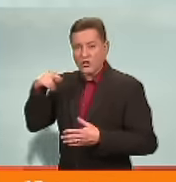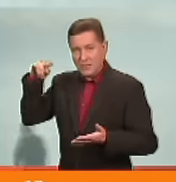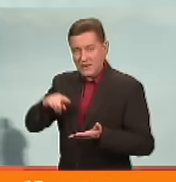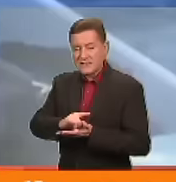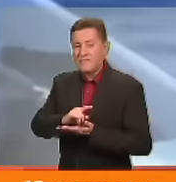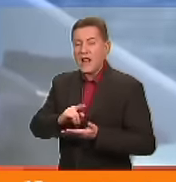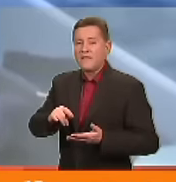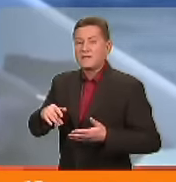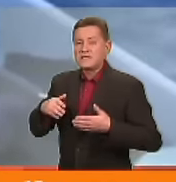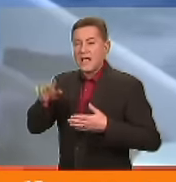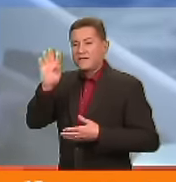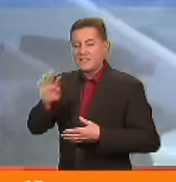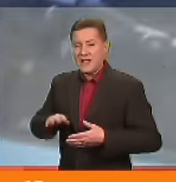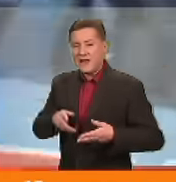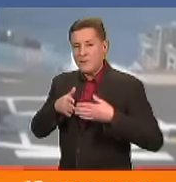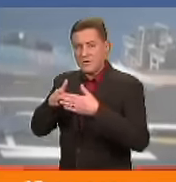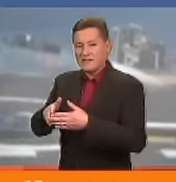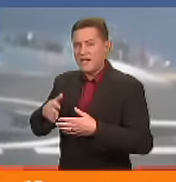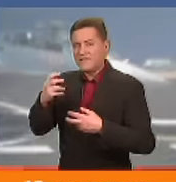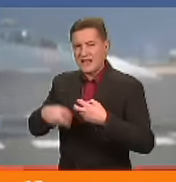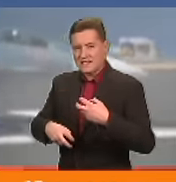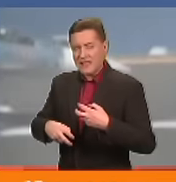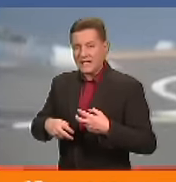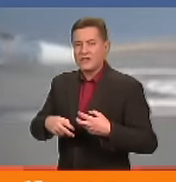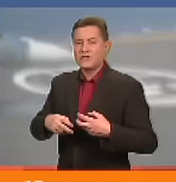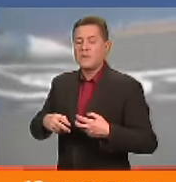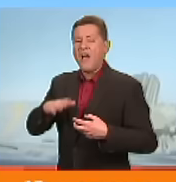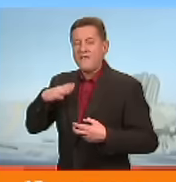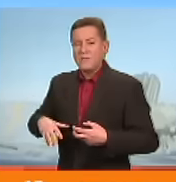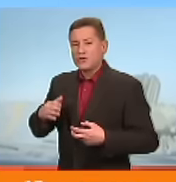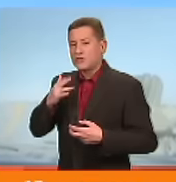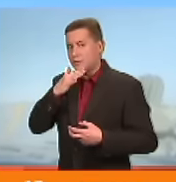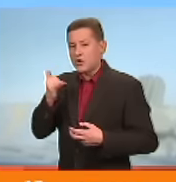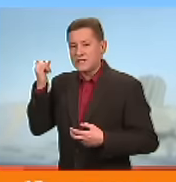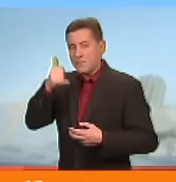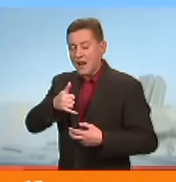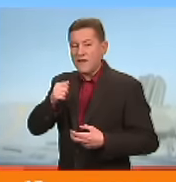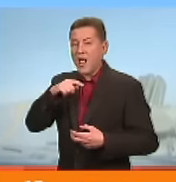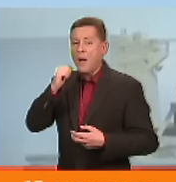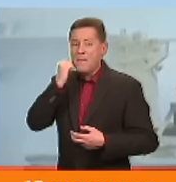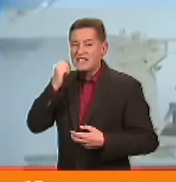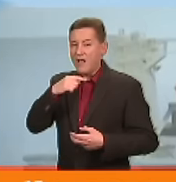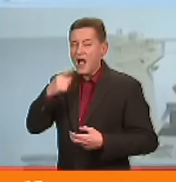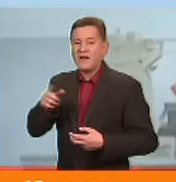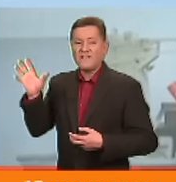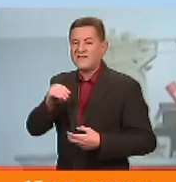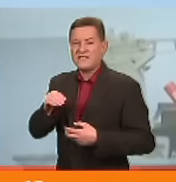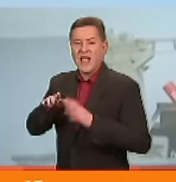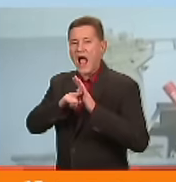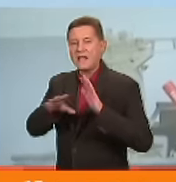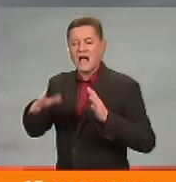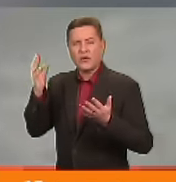корабель дістався зі складнощами і вимушеним дозаправлювання. Тепер Москва твердить, що всі атаки